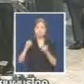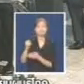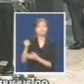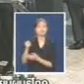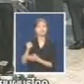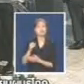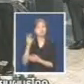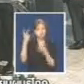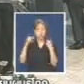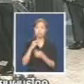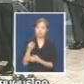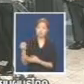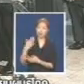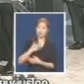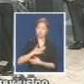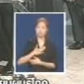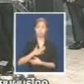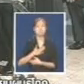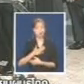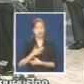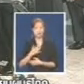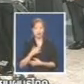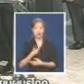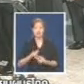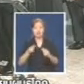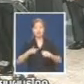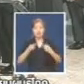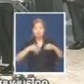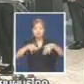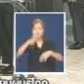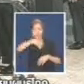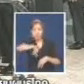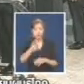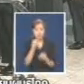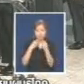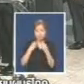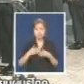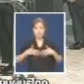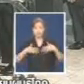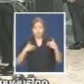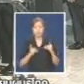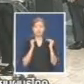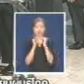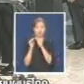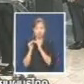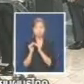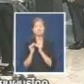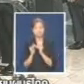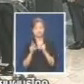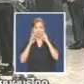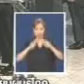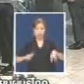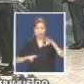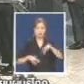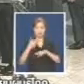ให้มีทางเลือกกับผู้บริโภคให้มาที่สุดในเอาเรื่องของเราจะทำเป็นหนึ่งร้าน